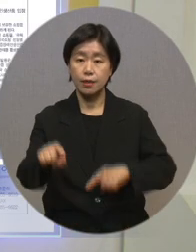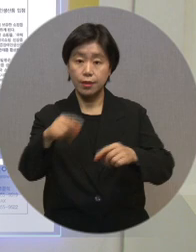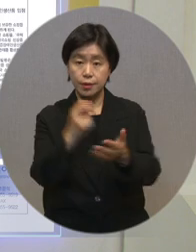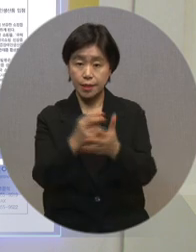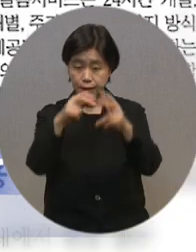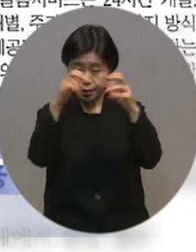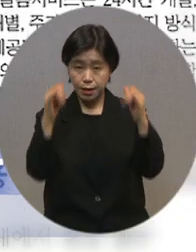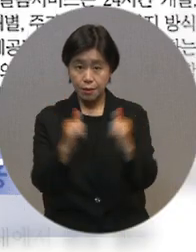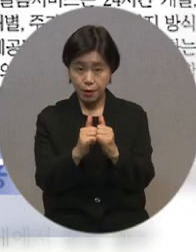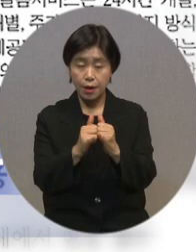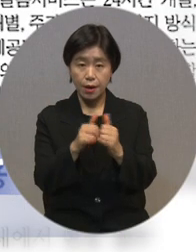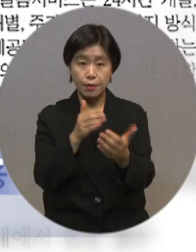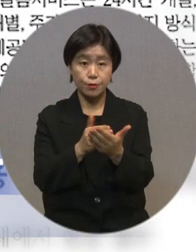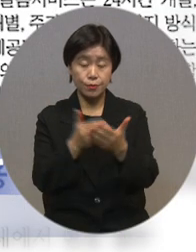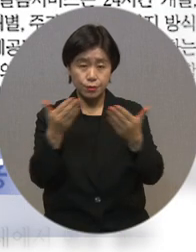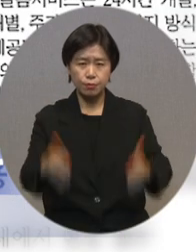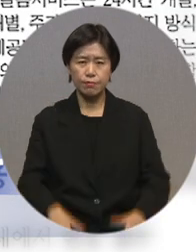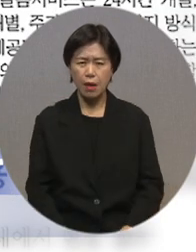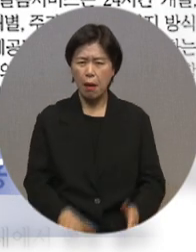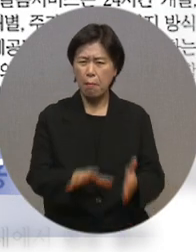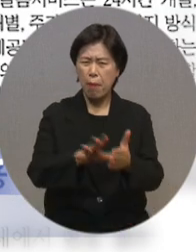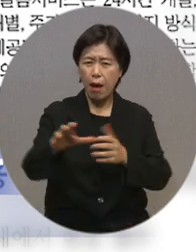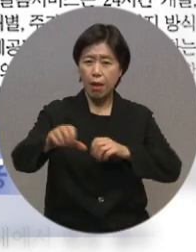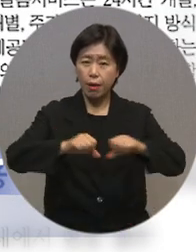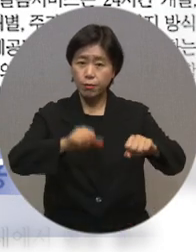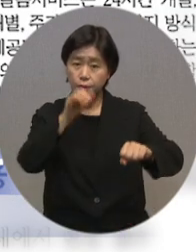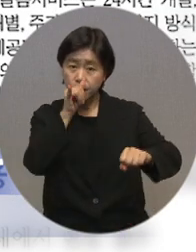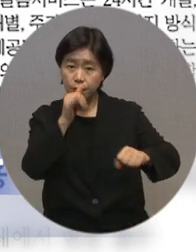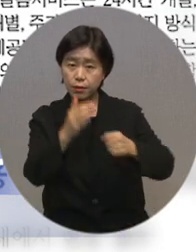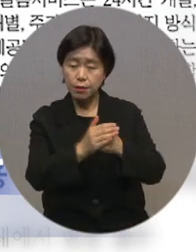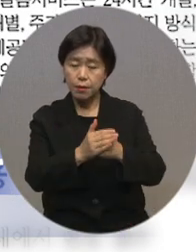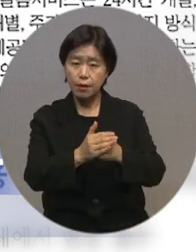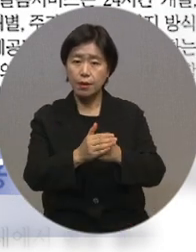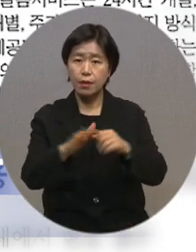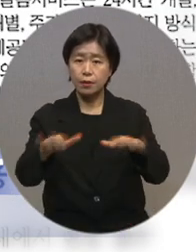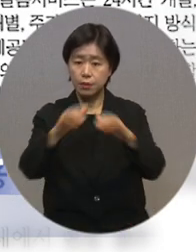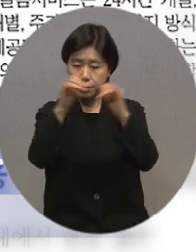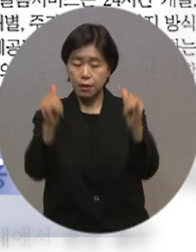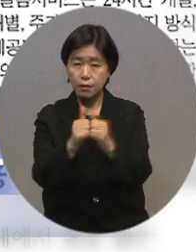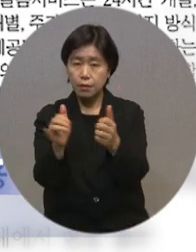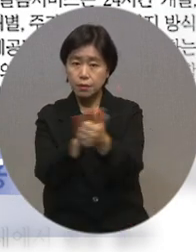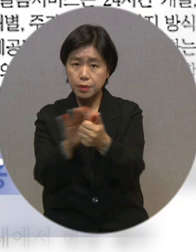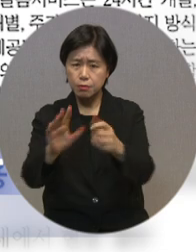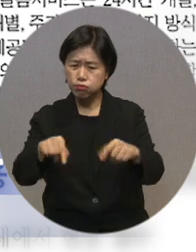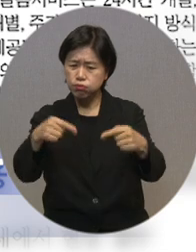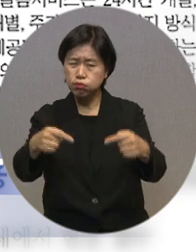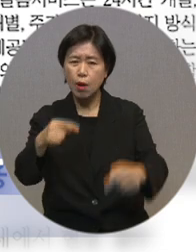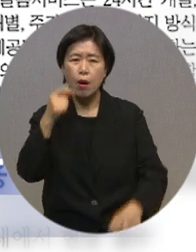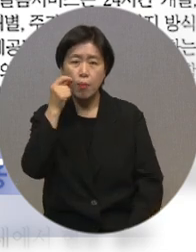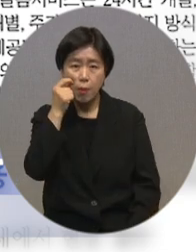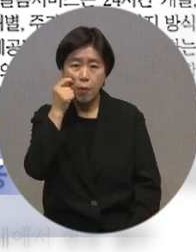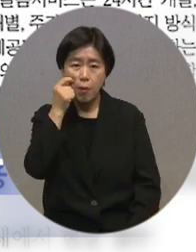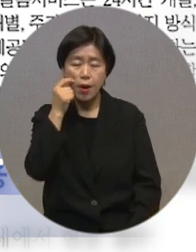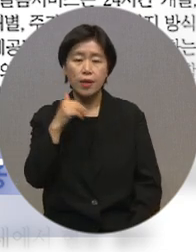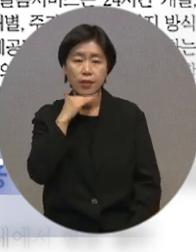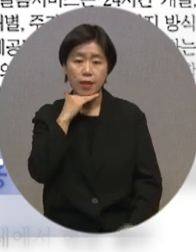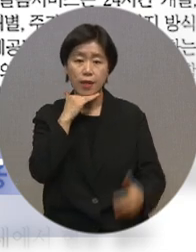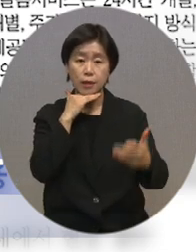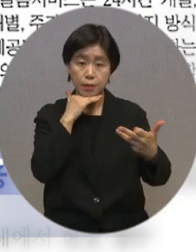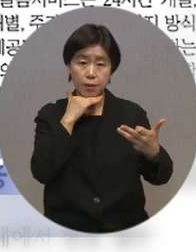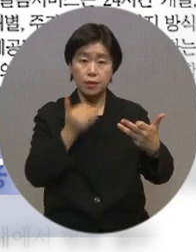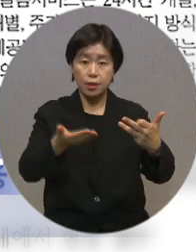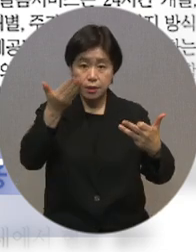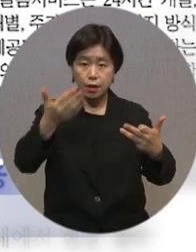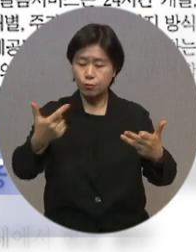소식입니다 도전 행동 등으로 인해 기존 사회 서비스를 이용하기 어려웠던 18세 이상 65세미만